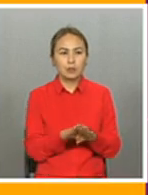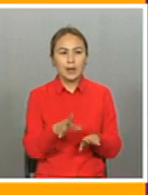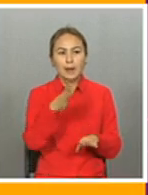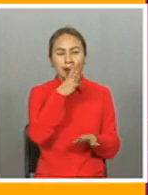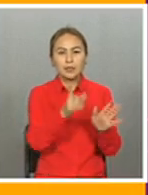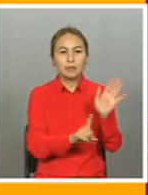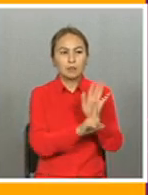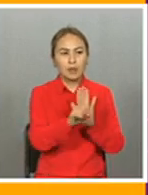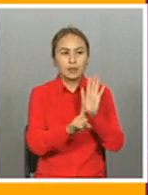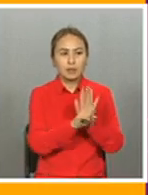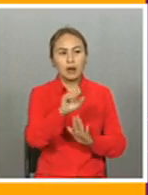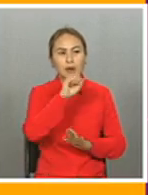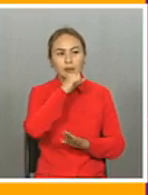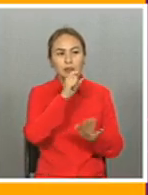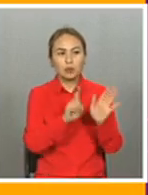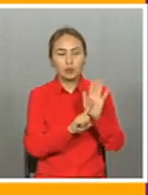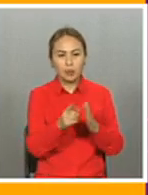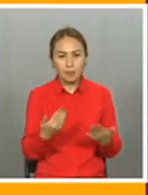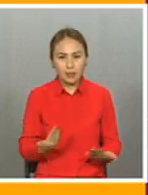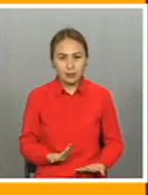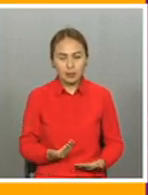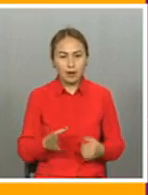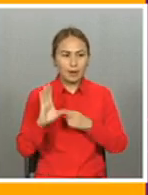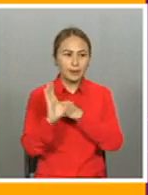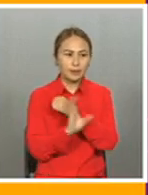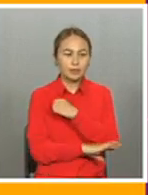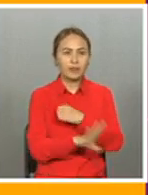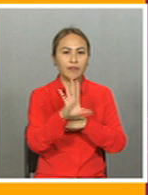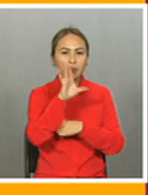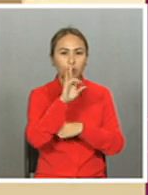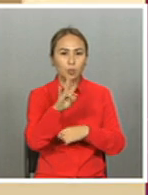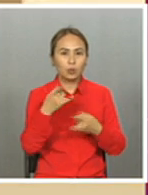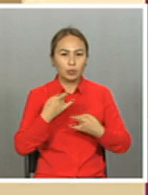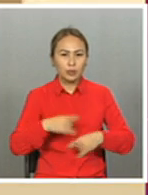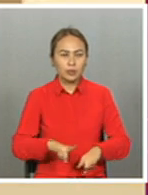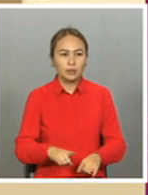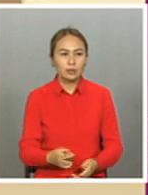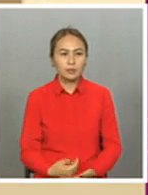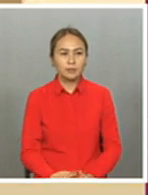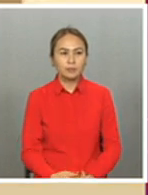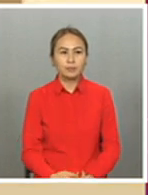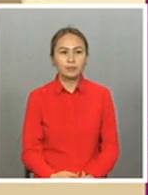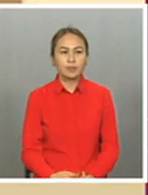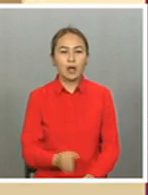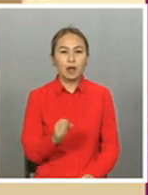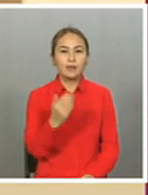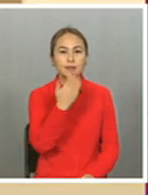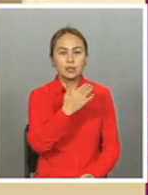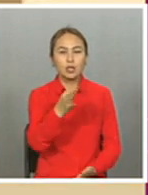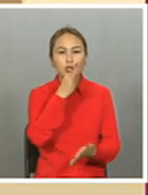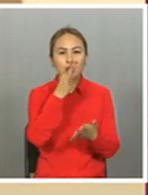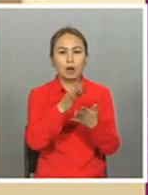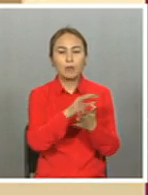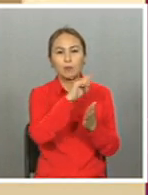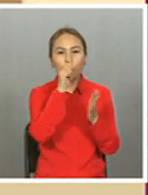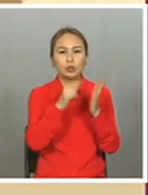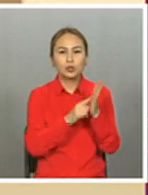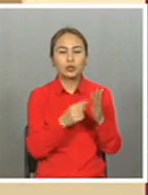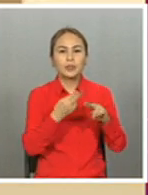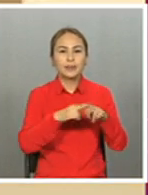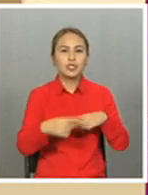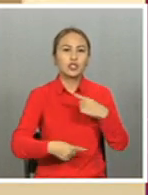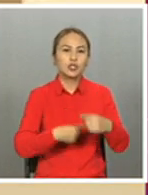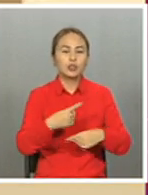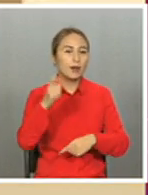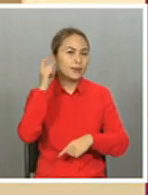басында атасының өмір басталады. Аяғында немересі өмір сүреді. Ал сенің сұрағың бойынша шежіредегі адамның